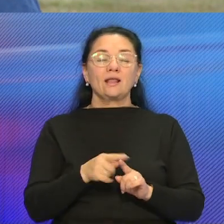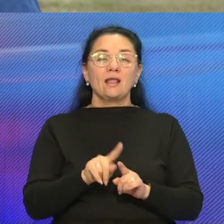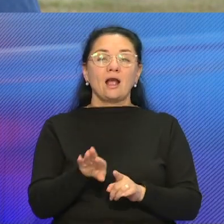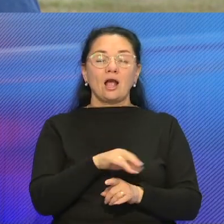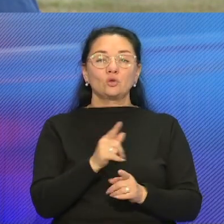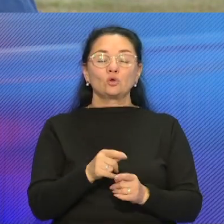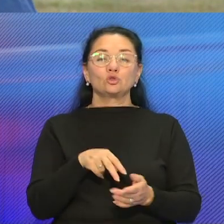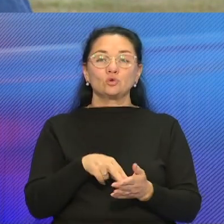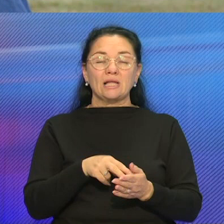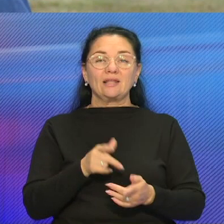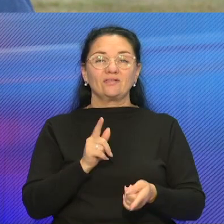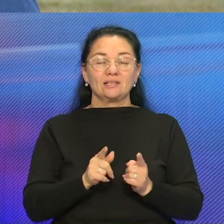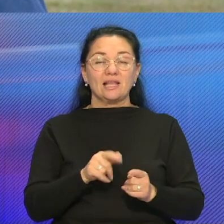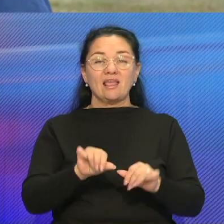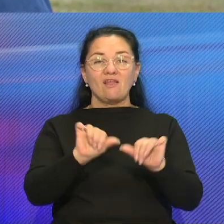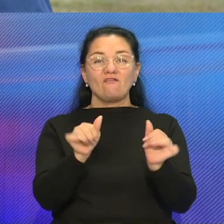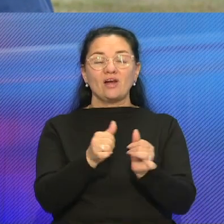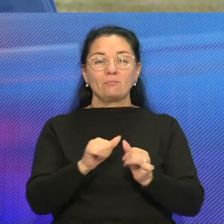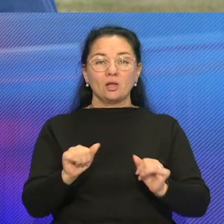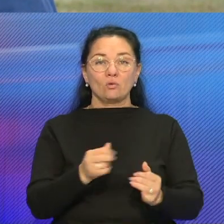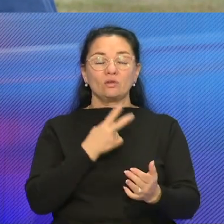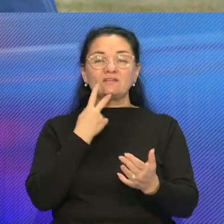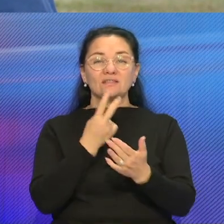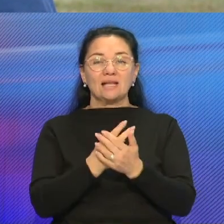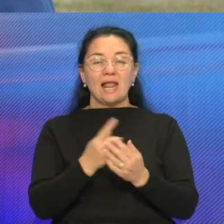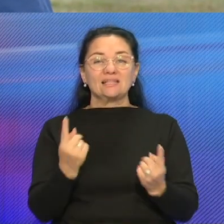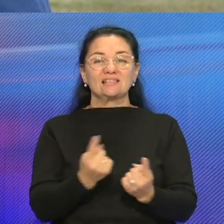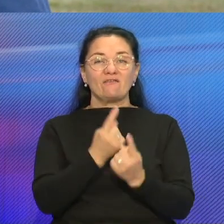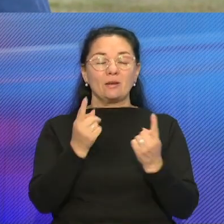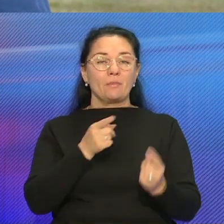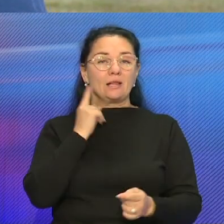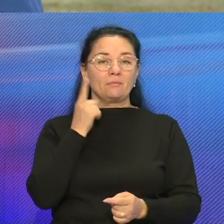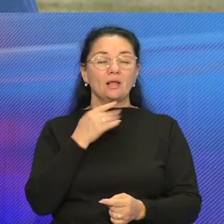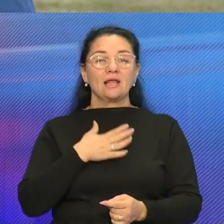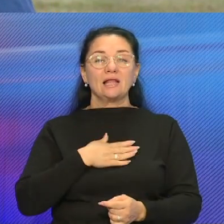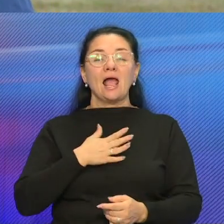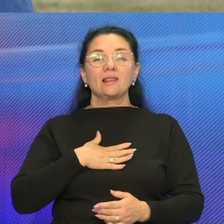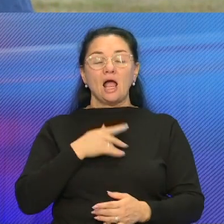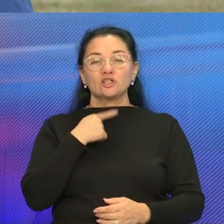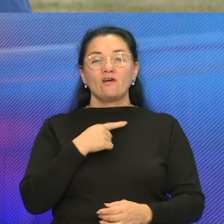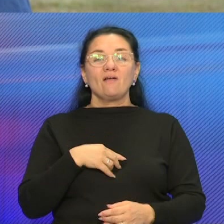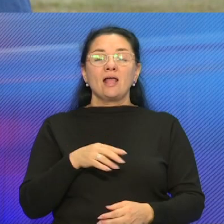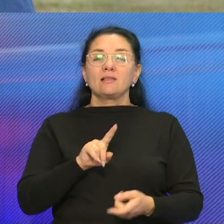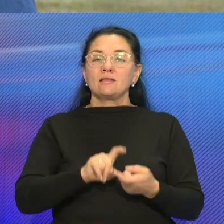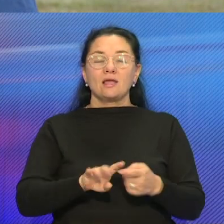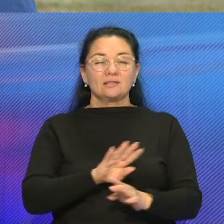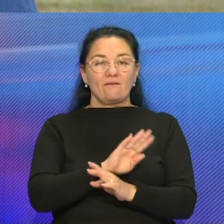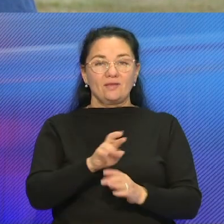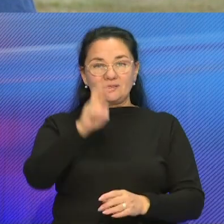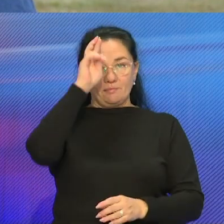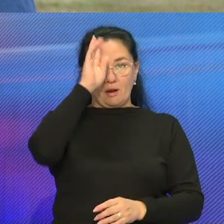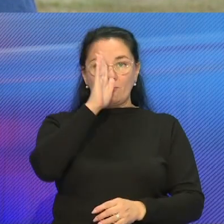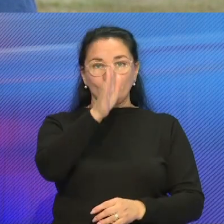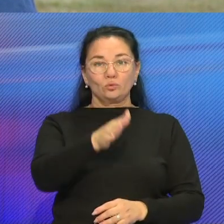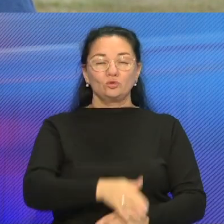и которая, конечно же, формирует мировоззрение современной молодёжи для нашего суверенного и независимого будущего.